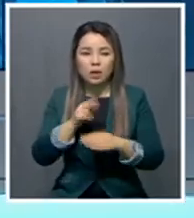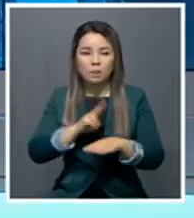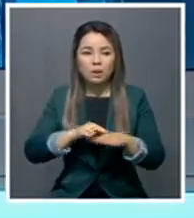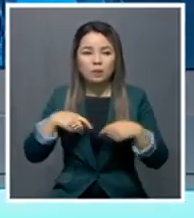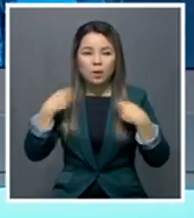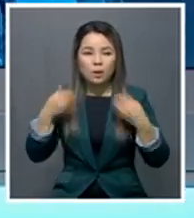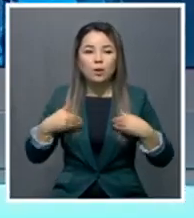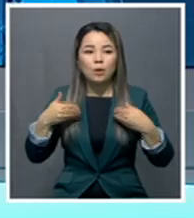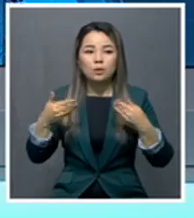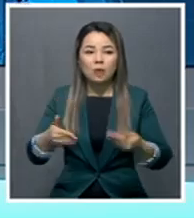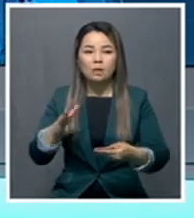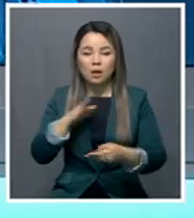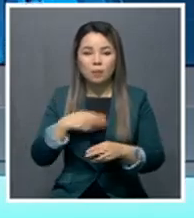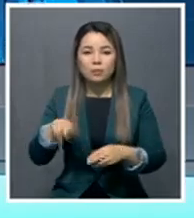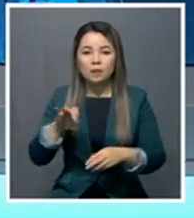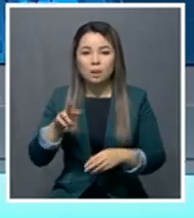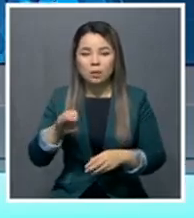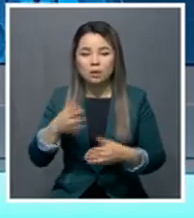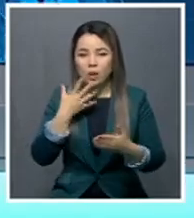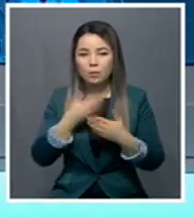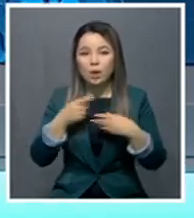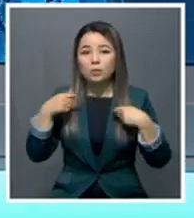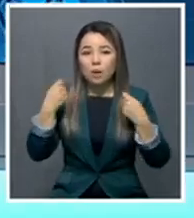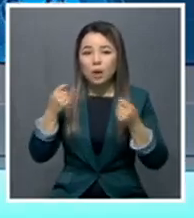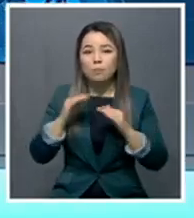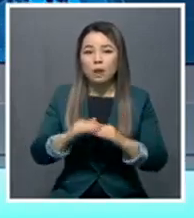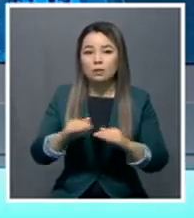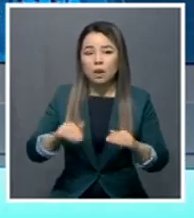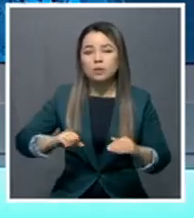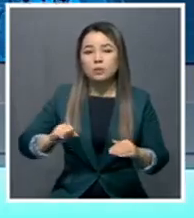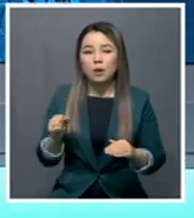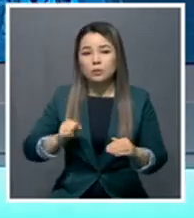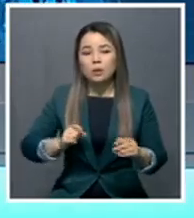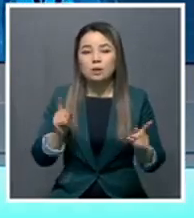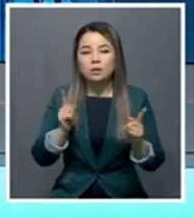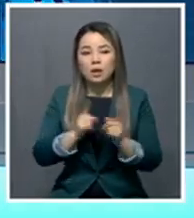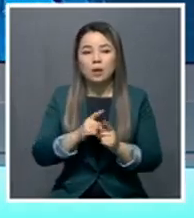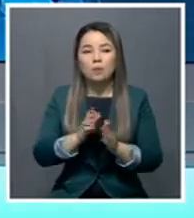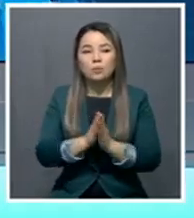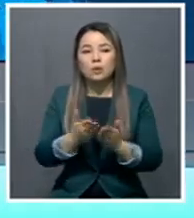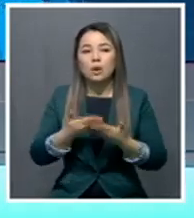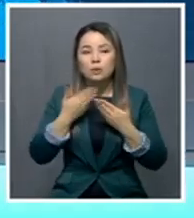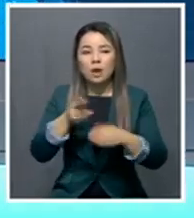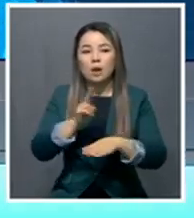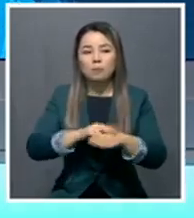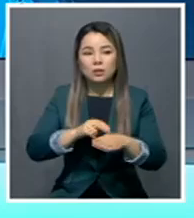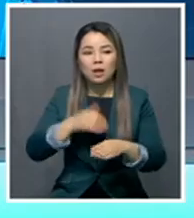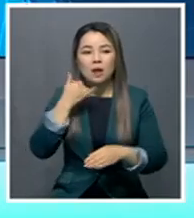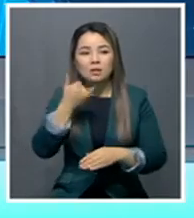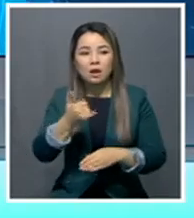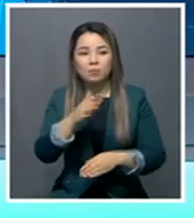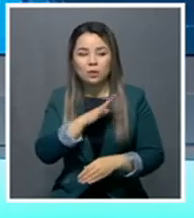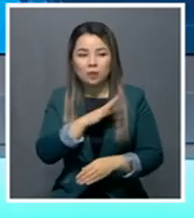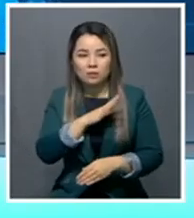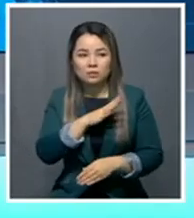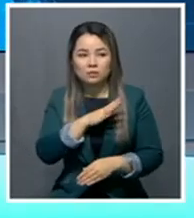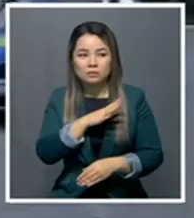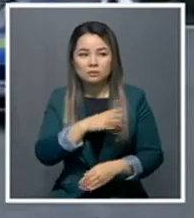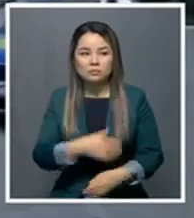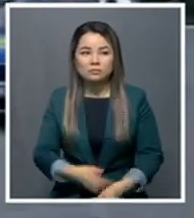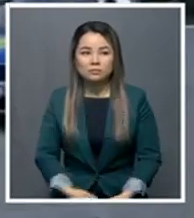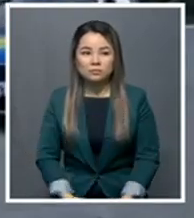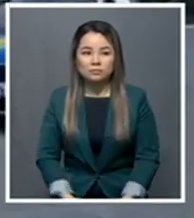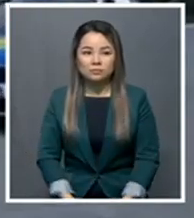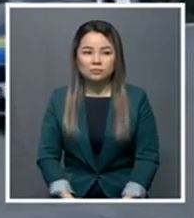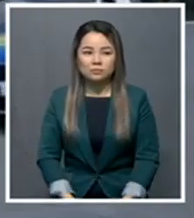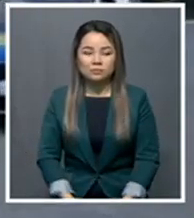туған күнімен құттықтады. Димаш өз туған күнінде бала бақшадағы достармен кездесуді өтініп тәртіп сақшыларына хабарласқан.